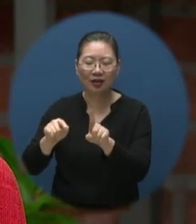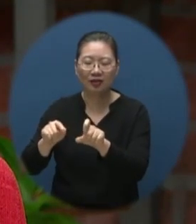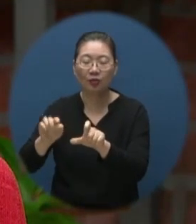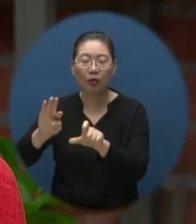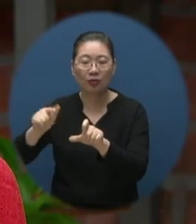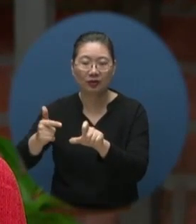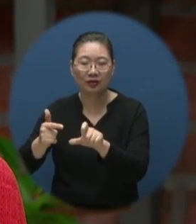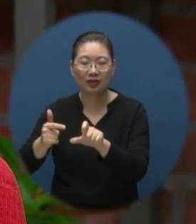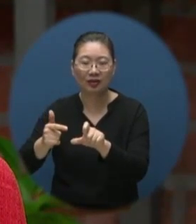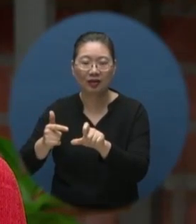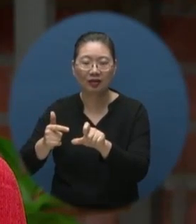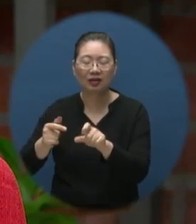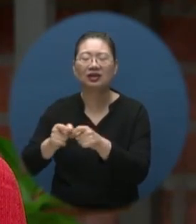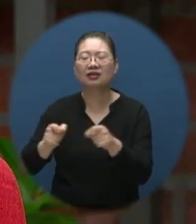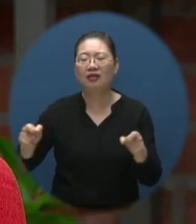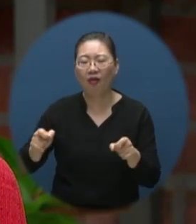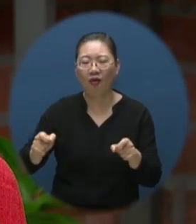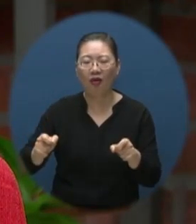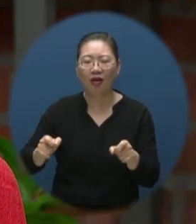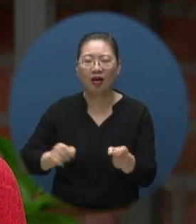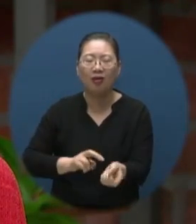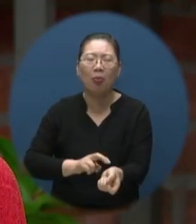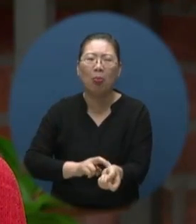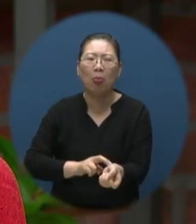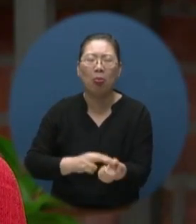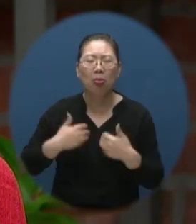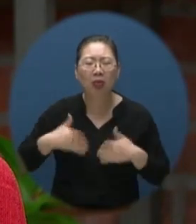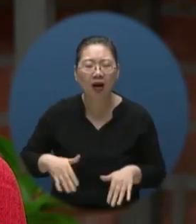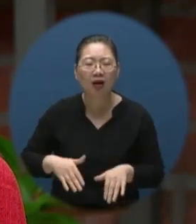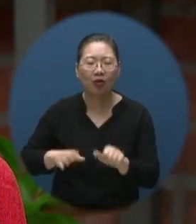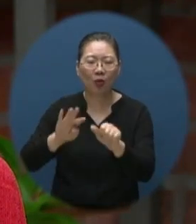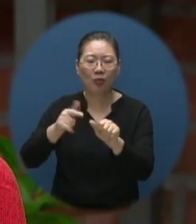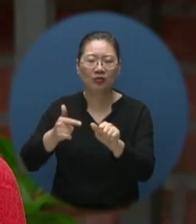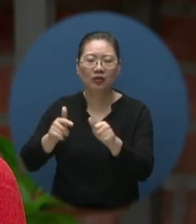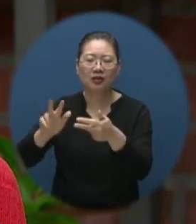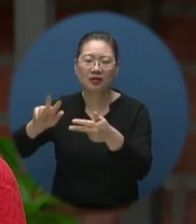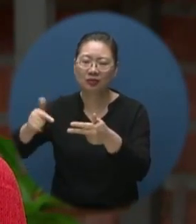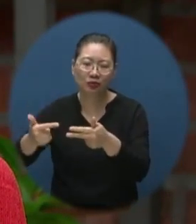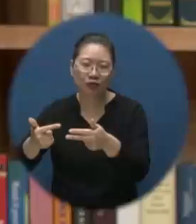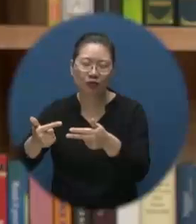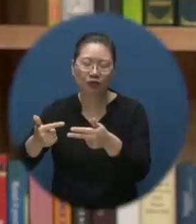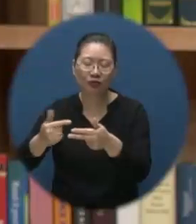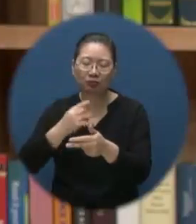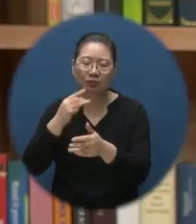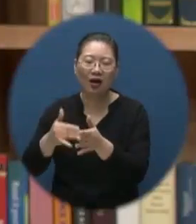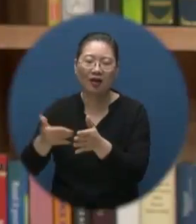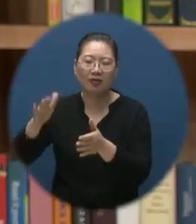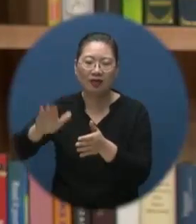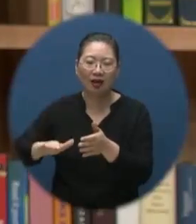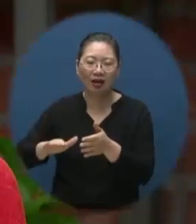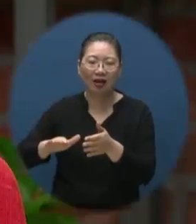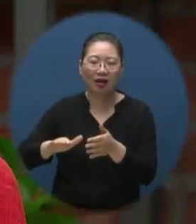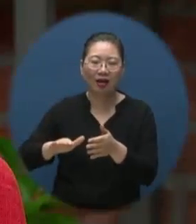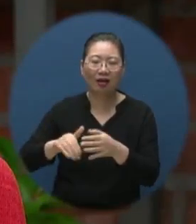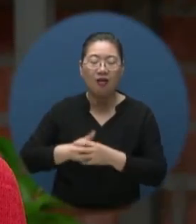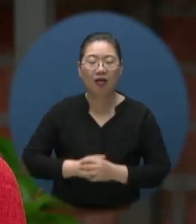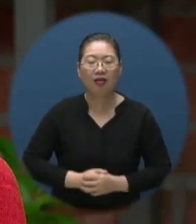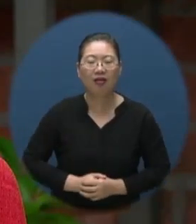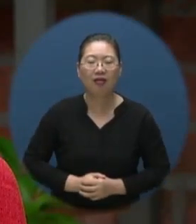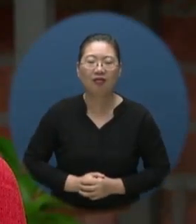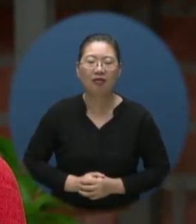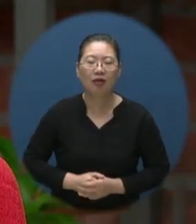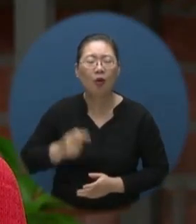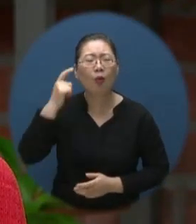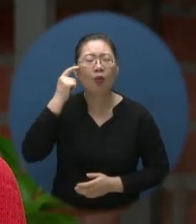15분이 긴 거고요. 맥이 약하면 5분, 7분밖에 유침을 안 하거든요. 침울증이 일어나면